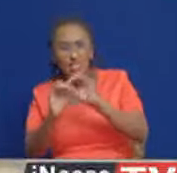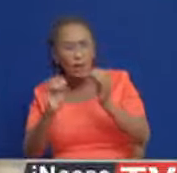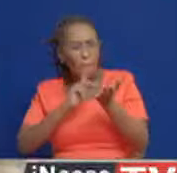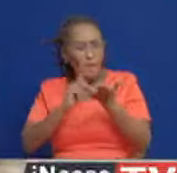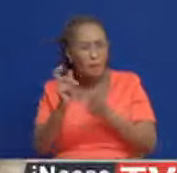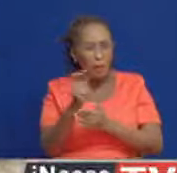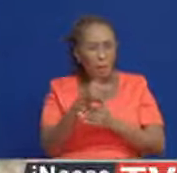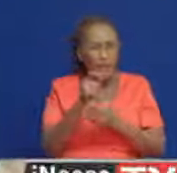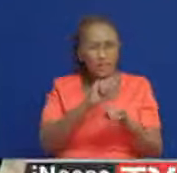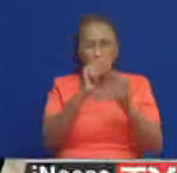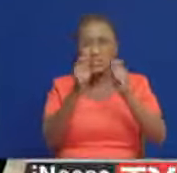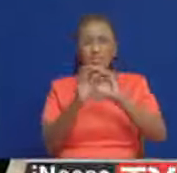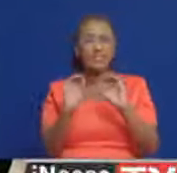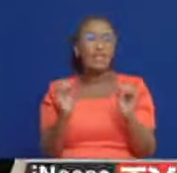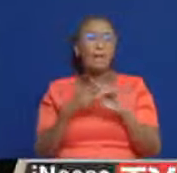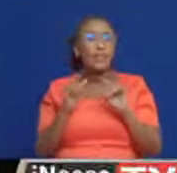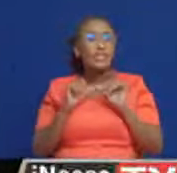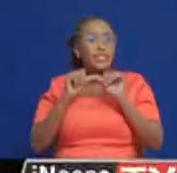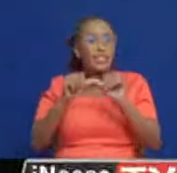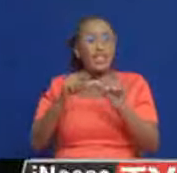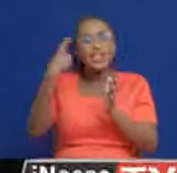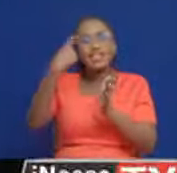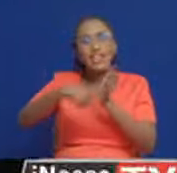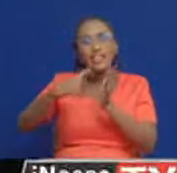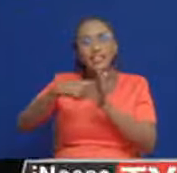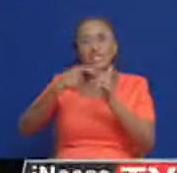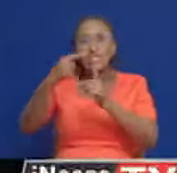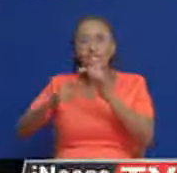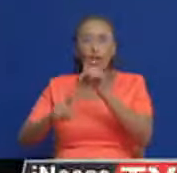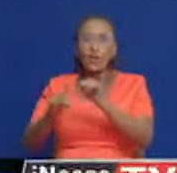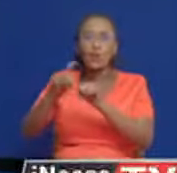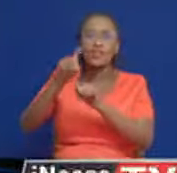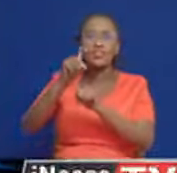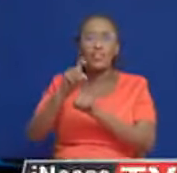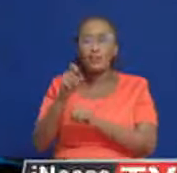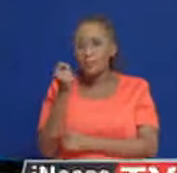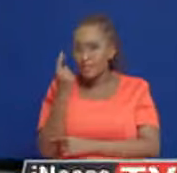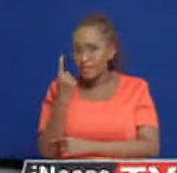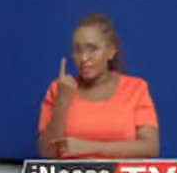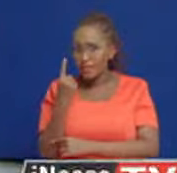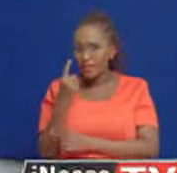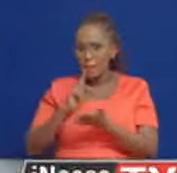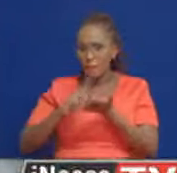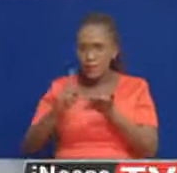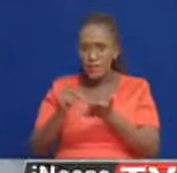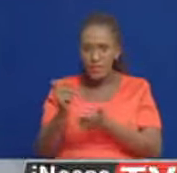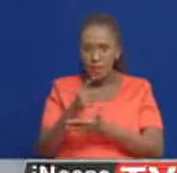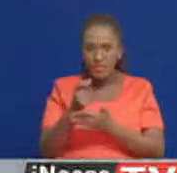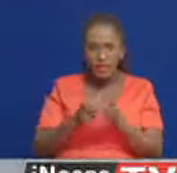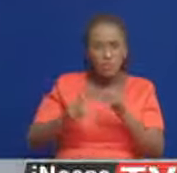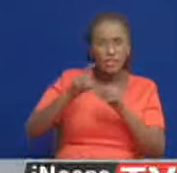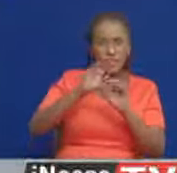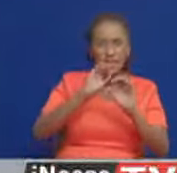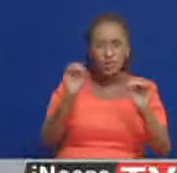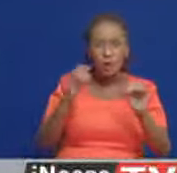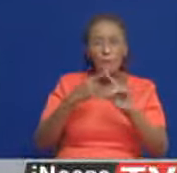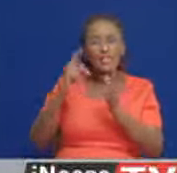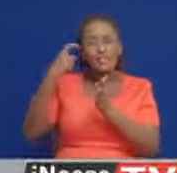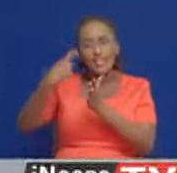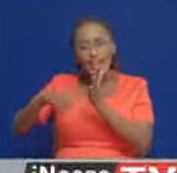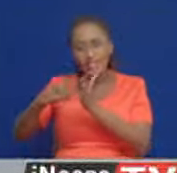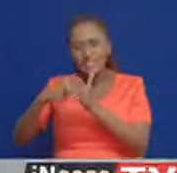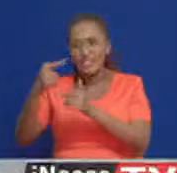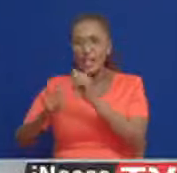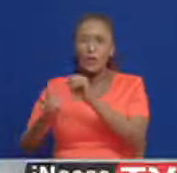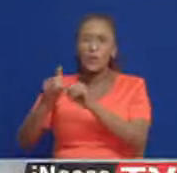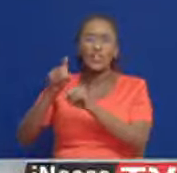Haujapanda. However, taxes are increasing. Yes, so that's the point. But your salary has remained the same. Okay, we'll come back to that in a moment, but